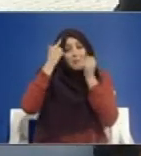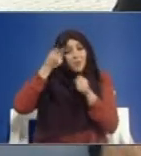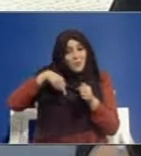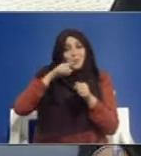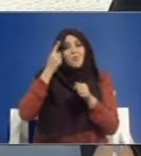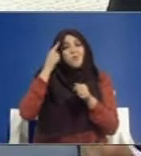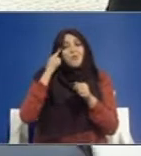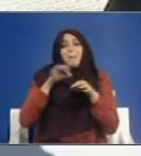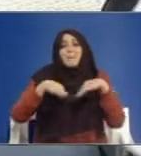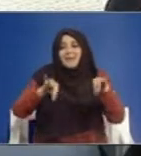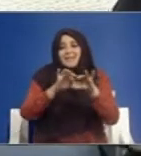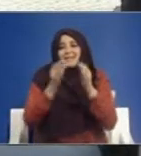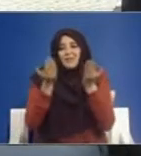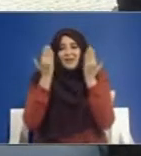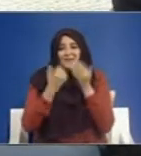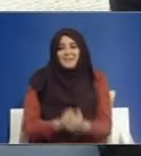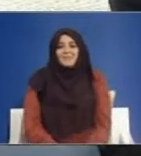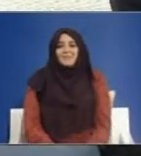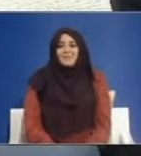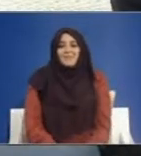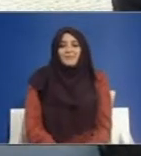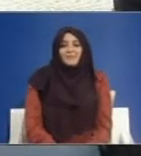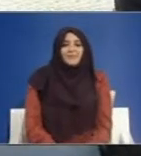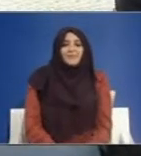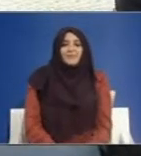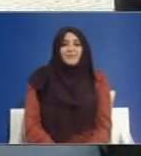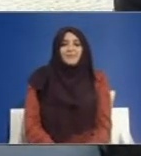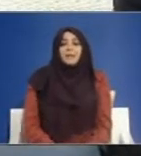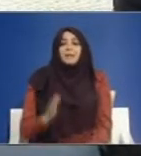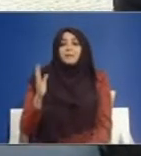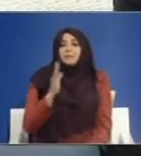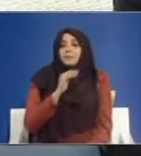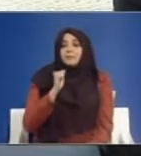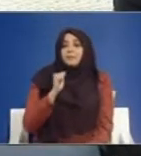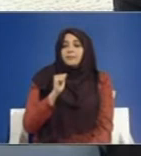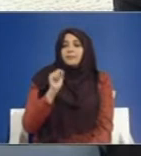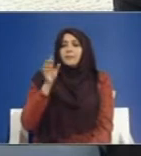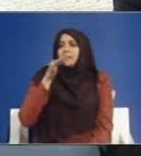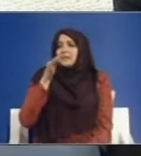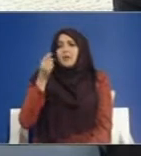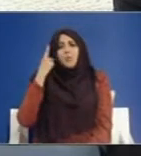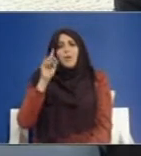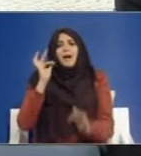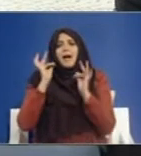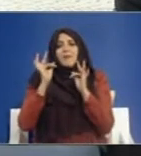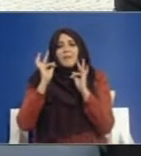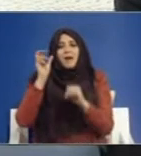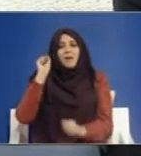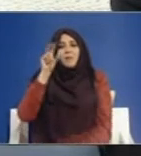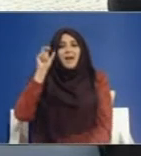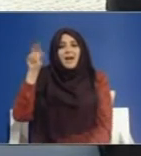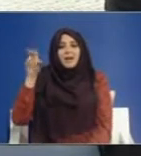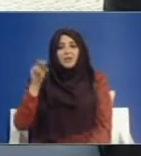بالذات، ربي يسترك. الشيخ محمد في هذه الحالة انت ذكرت الصبر، صبر فكان خير